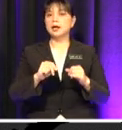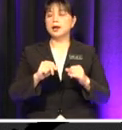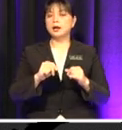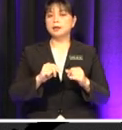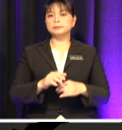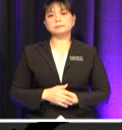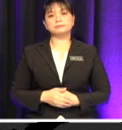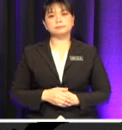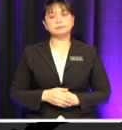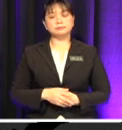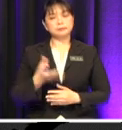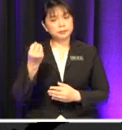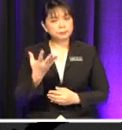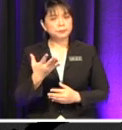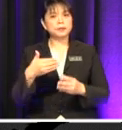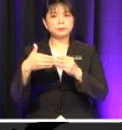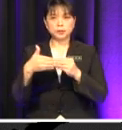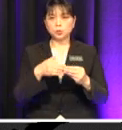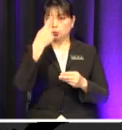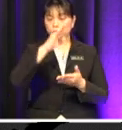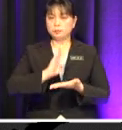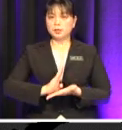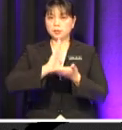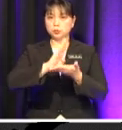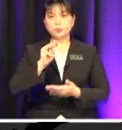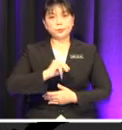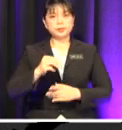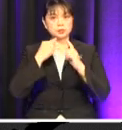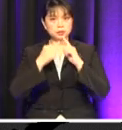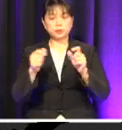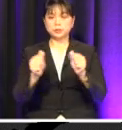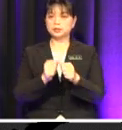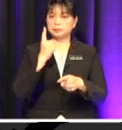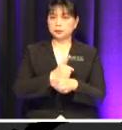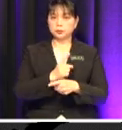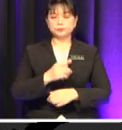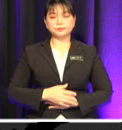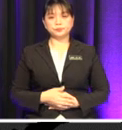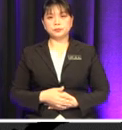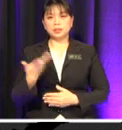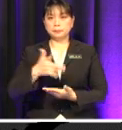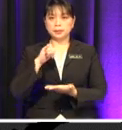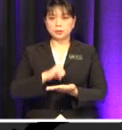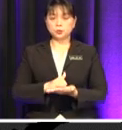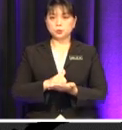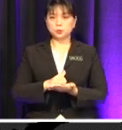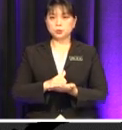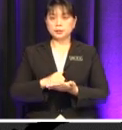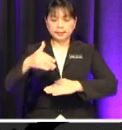panduan Makkah itu untuk membantu calon menjawab dengan tepat Oke kemudian gariskan